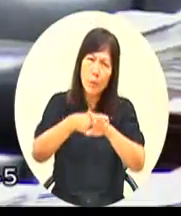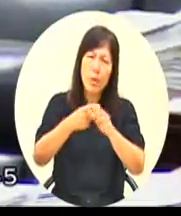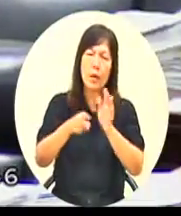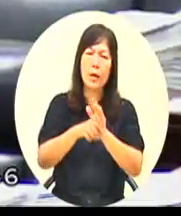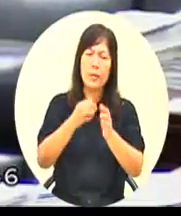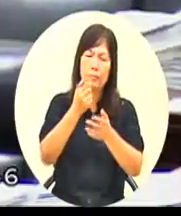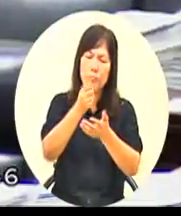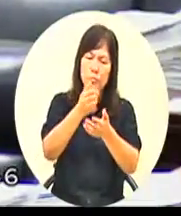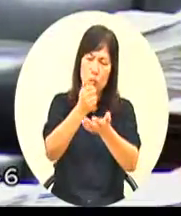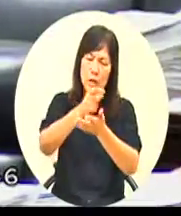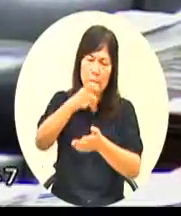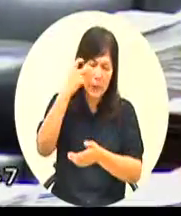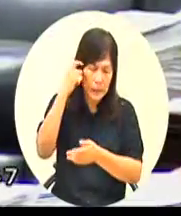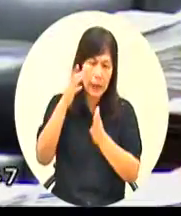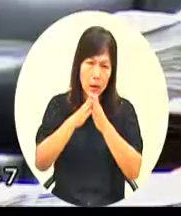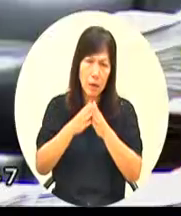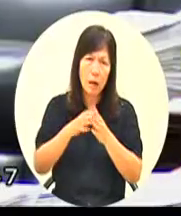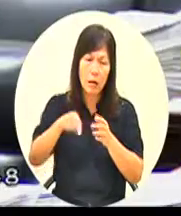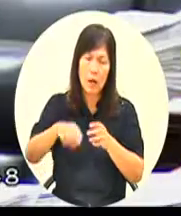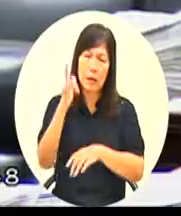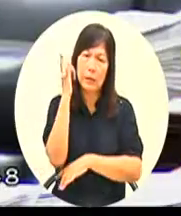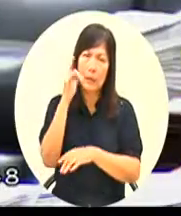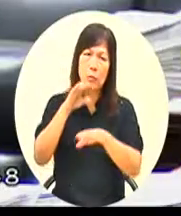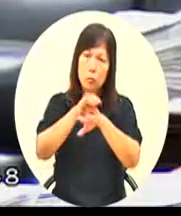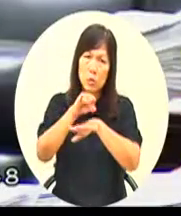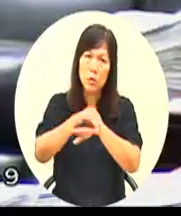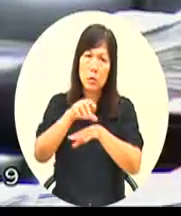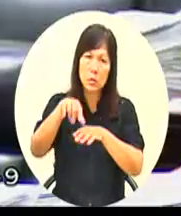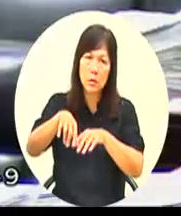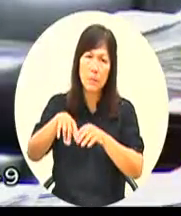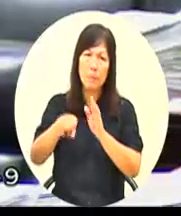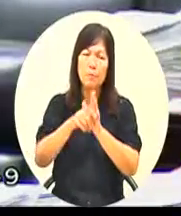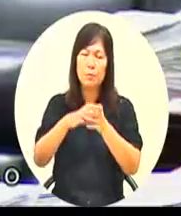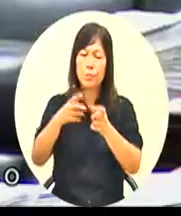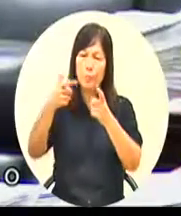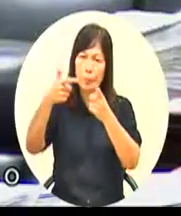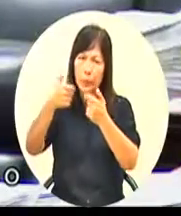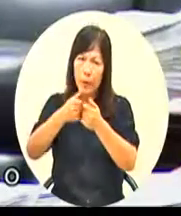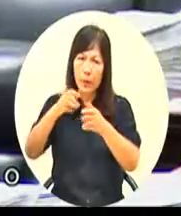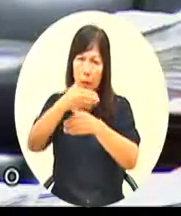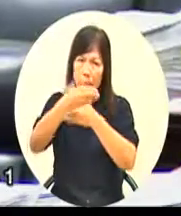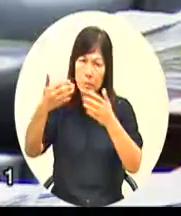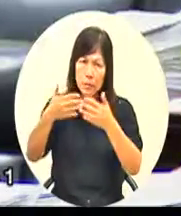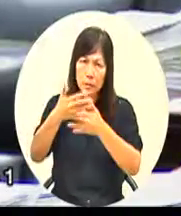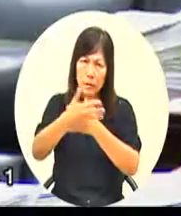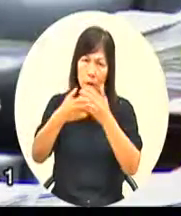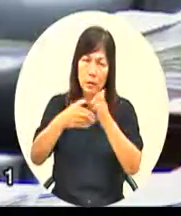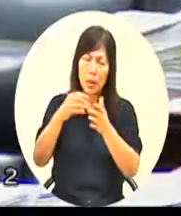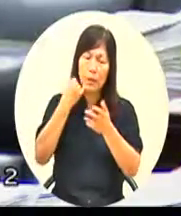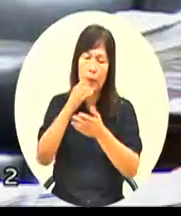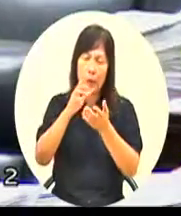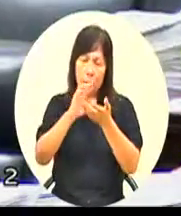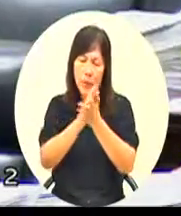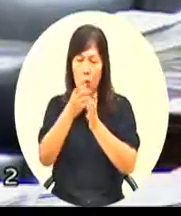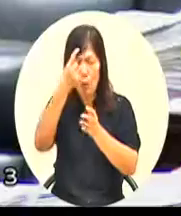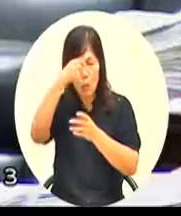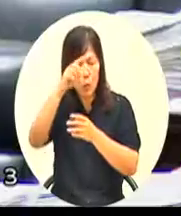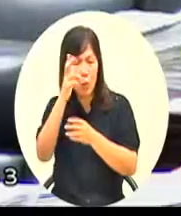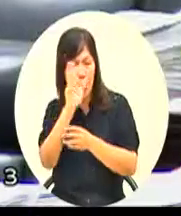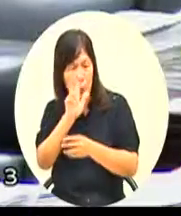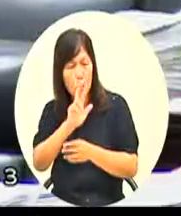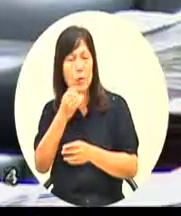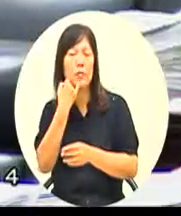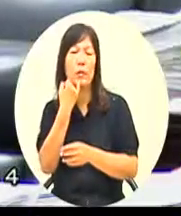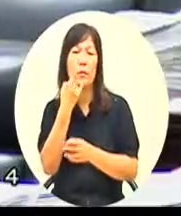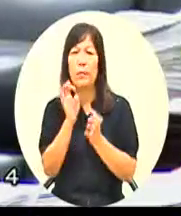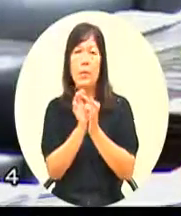思考一下，那个候车亭能怎么来配合交通局？跟这哦，它古迹古色，慢慢要跟啊，古色古香